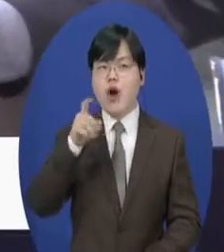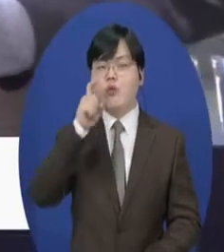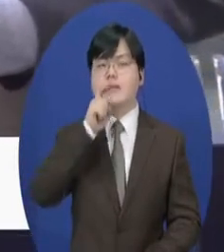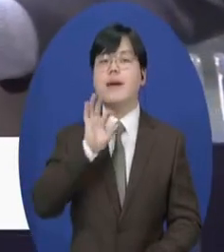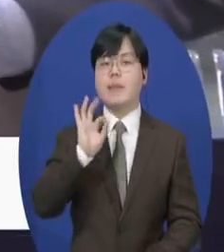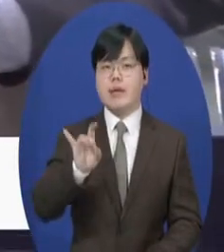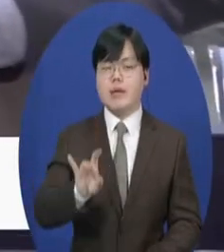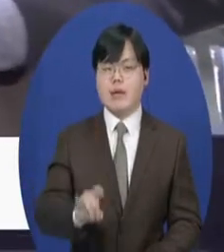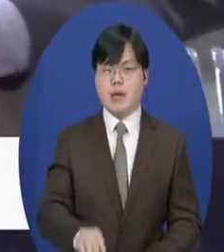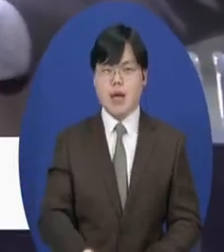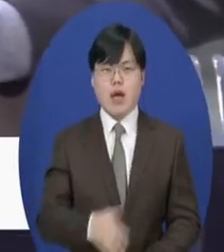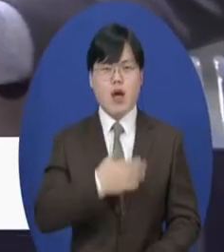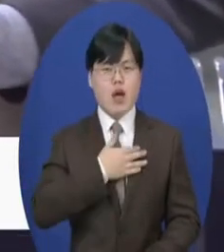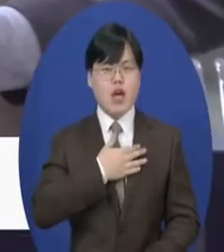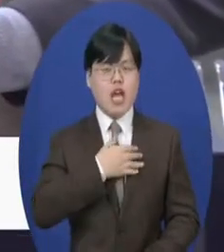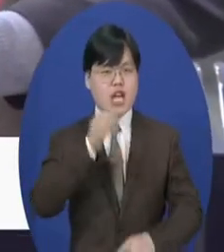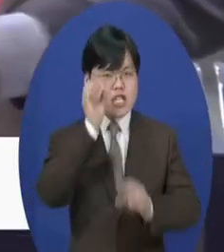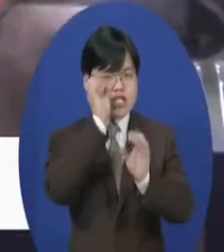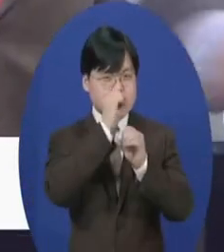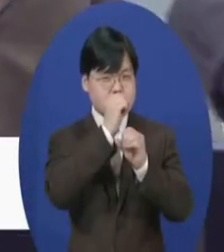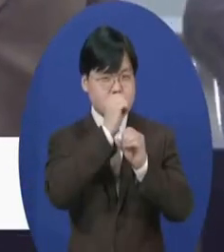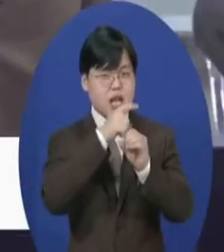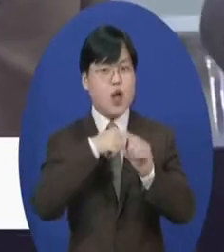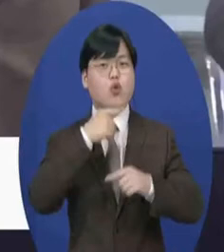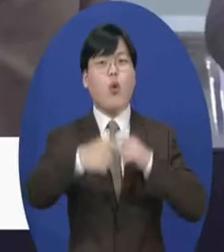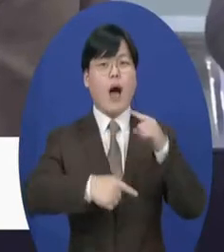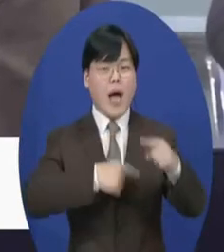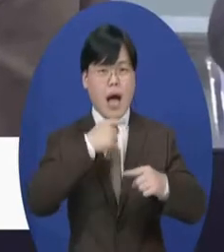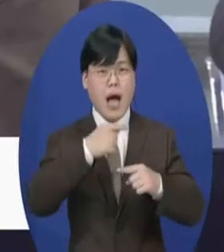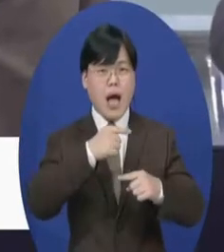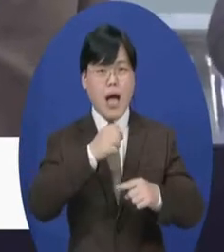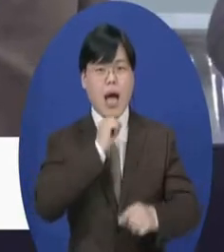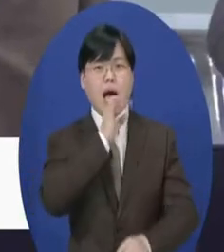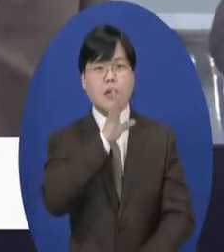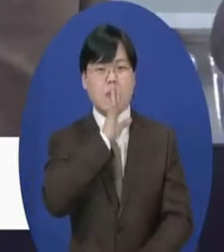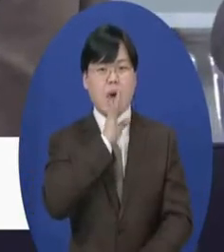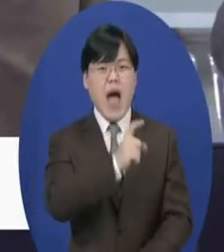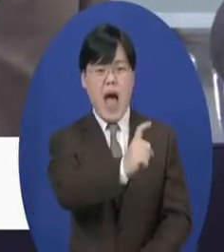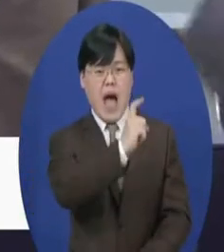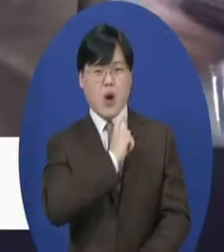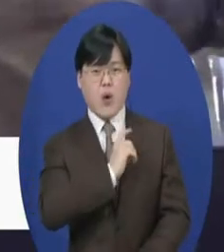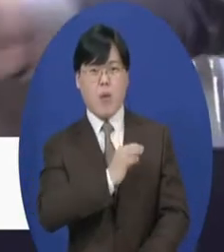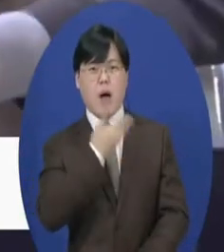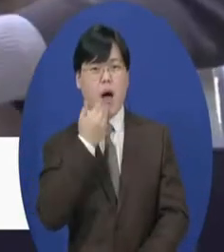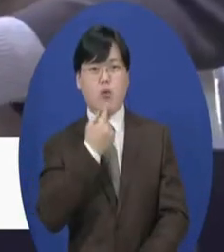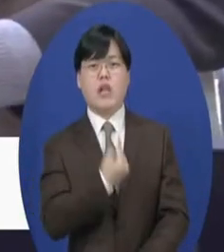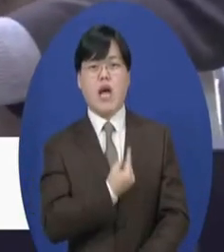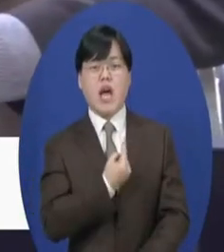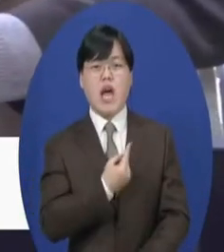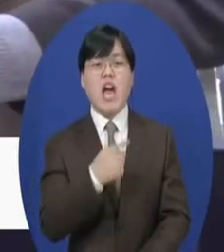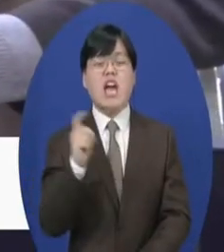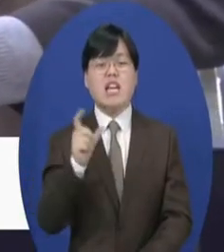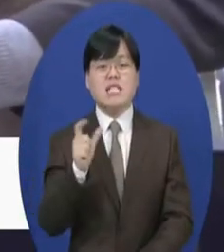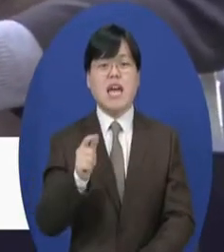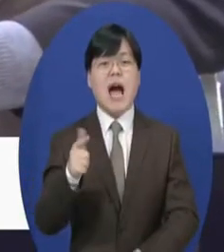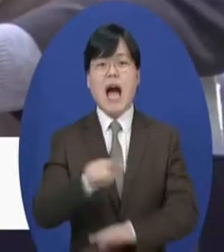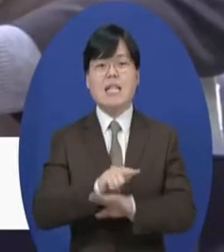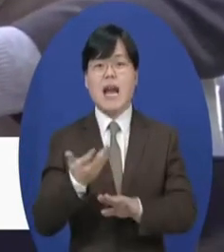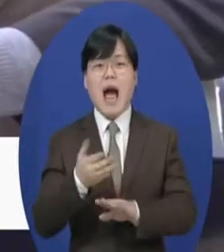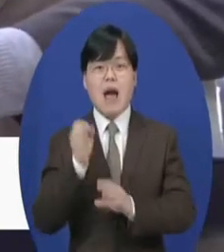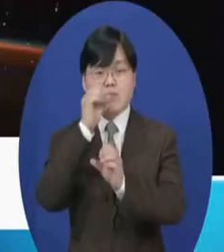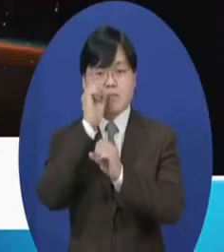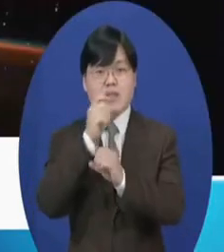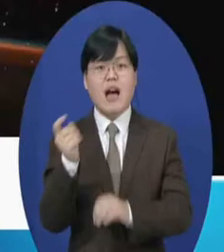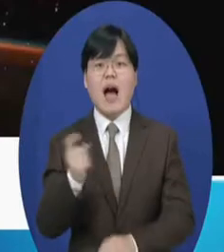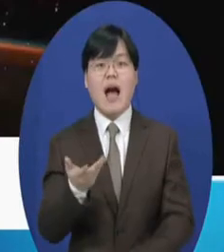юу хүсэж байна? Би нэг шинжилгээний талаар сонсох гэж хариу нийлдэв. За та хэдэн сарын хэдний өдөр хаана аль цаг дээр шинжилгээ